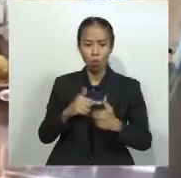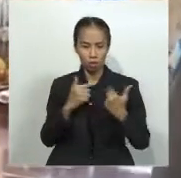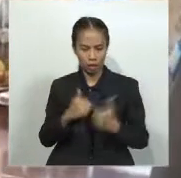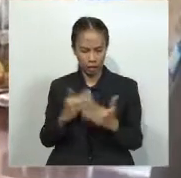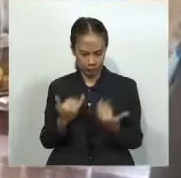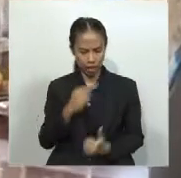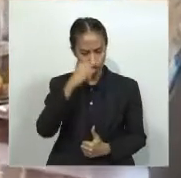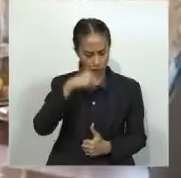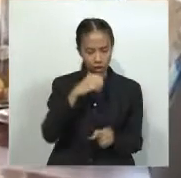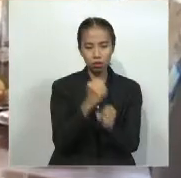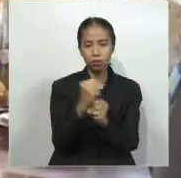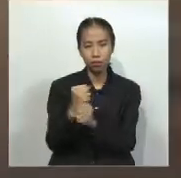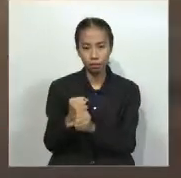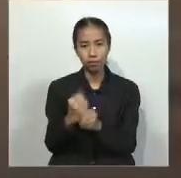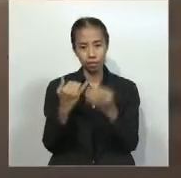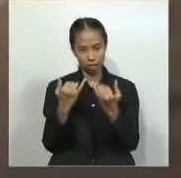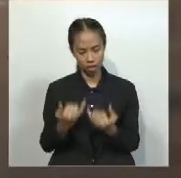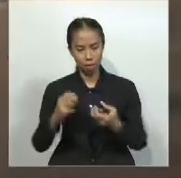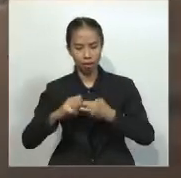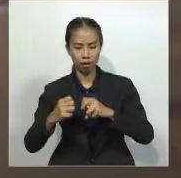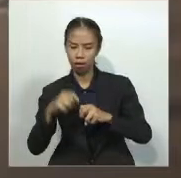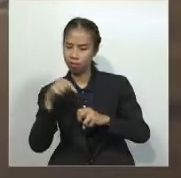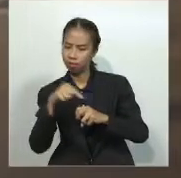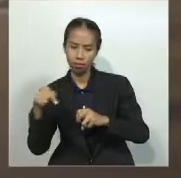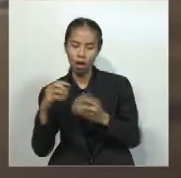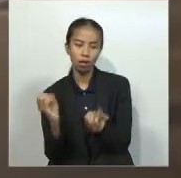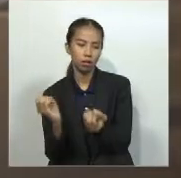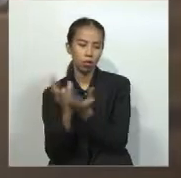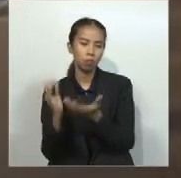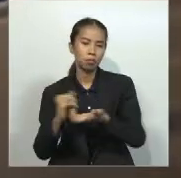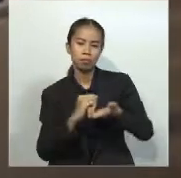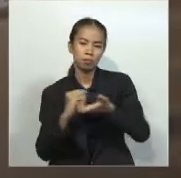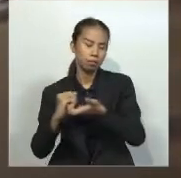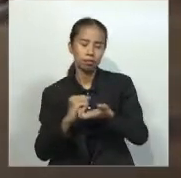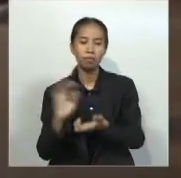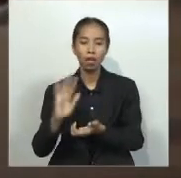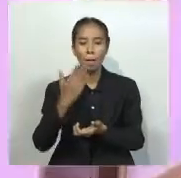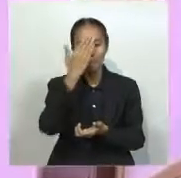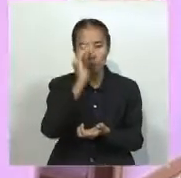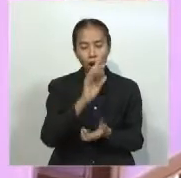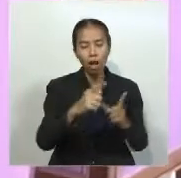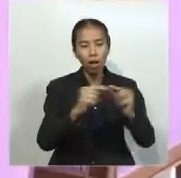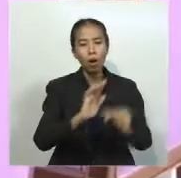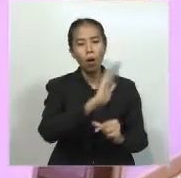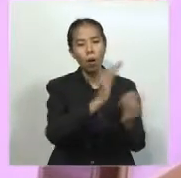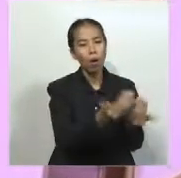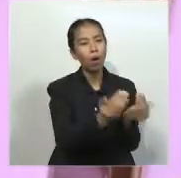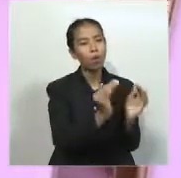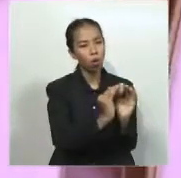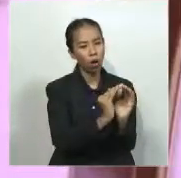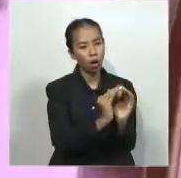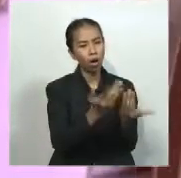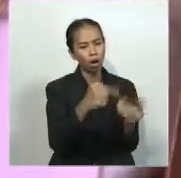งานของทางการไทยแล้วก็เรื่องที่เกิดขึ้นไม่กระทบความสัมพันธ์เพราะว่าเป็นเรื่องภายในครอบครัวและไม่ใช่การ